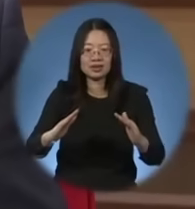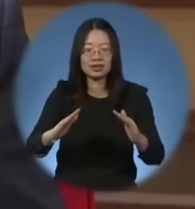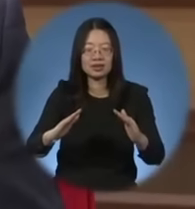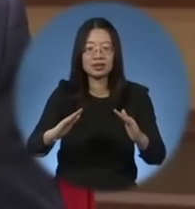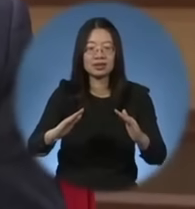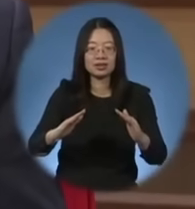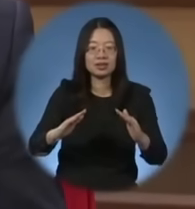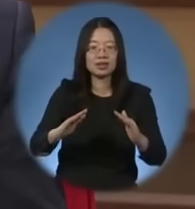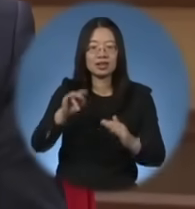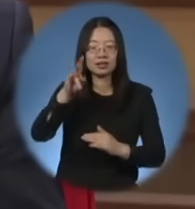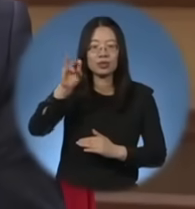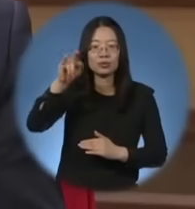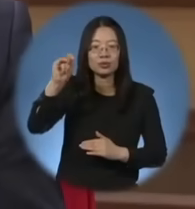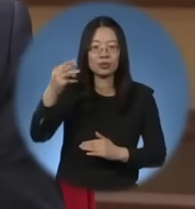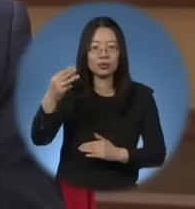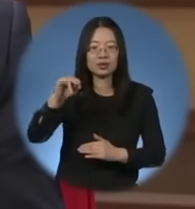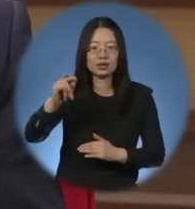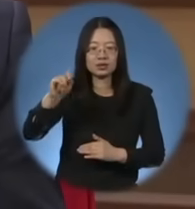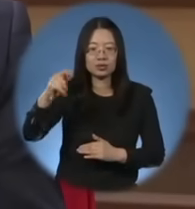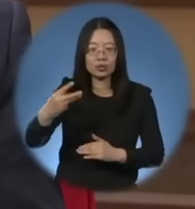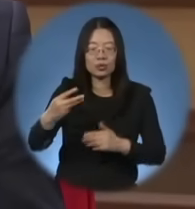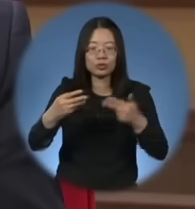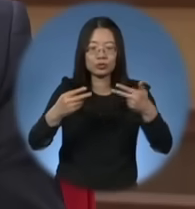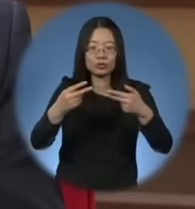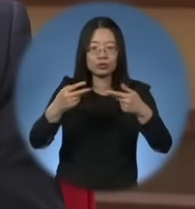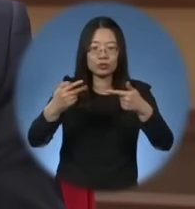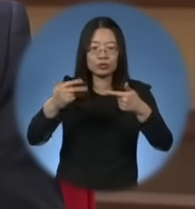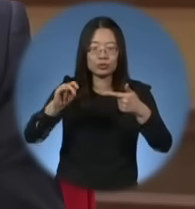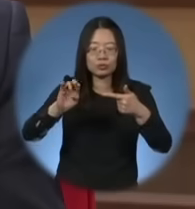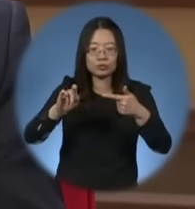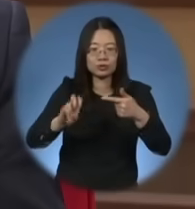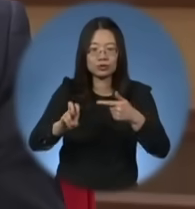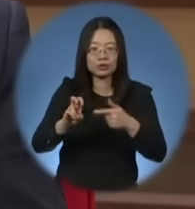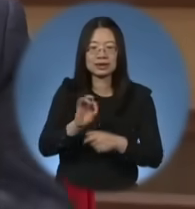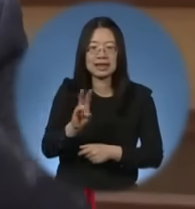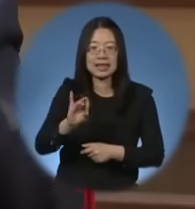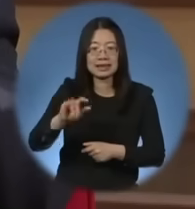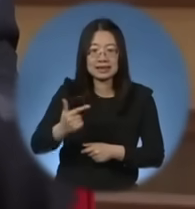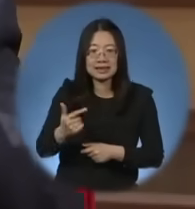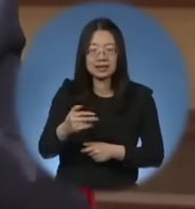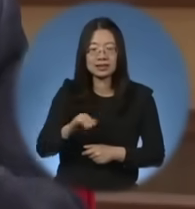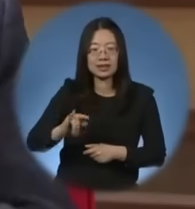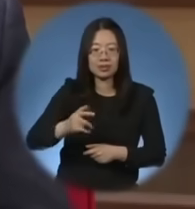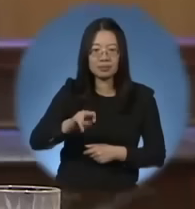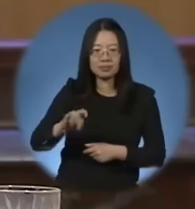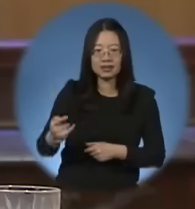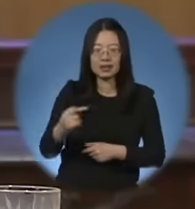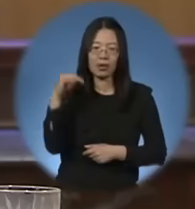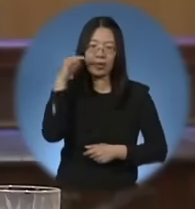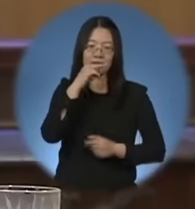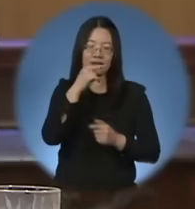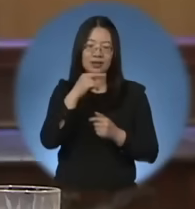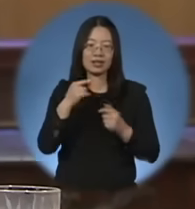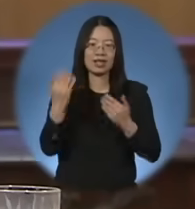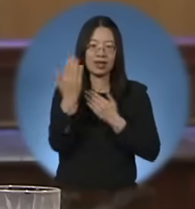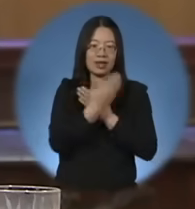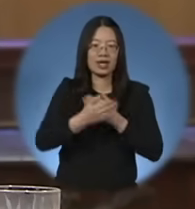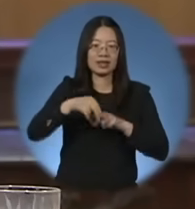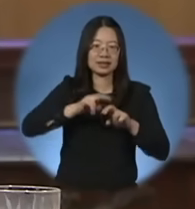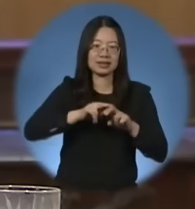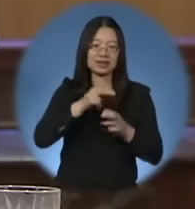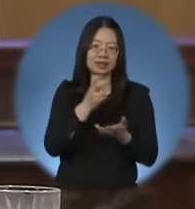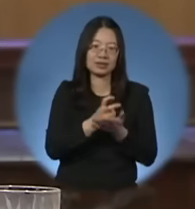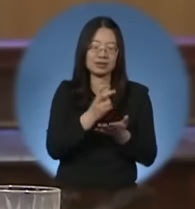있잖아요음 선골 진골 육두품 양인 천민 이렇게 아주 상당한 엄격한 신분제 사회였고